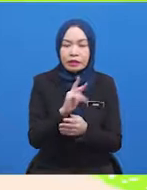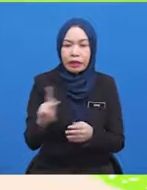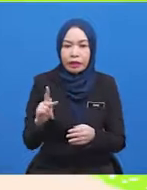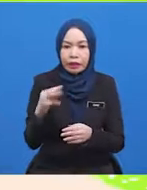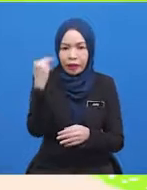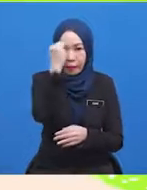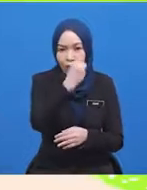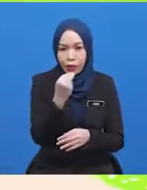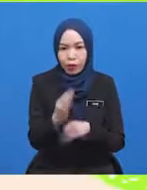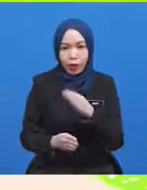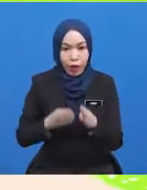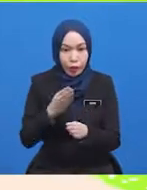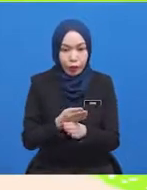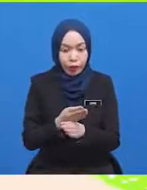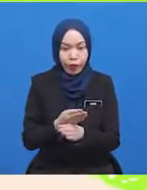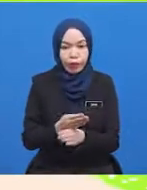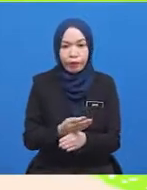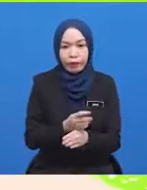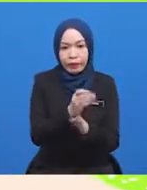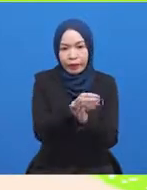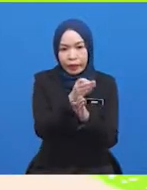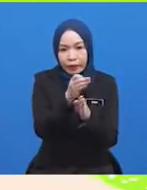tinggi dan dataran tinggi.